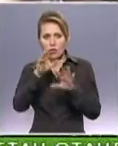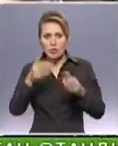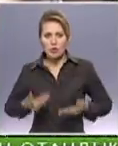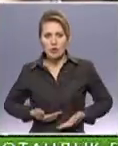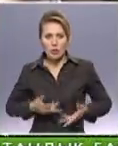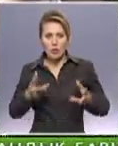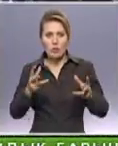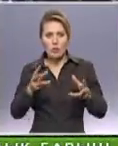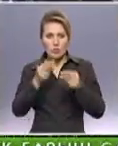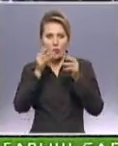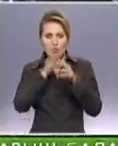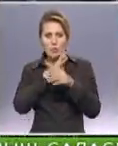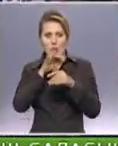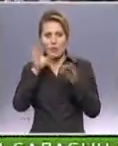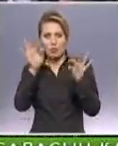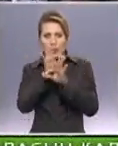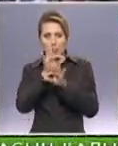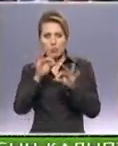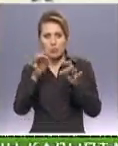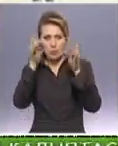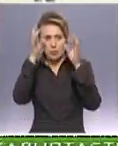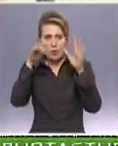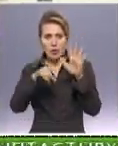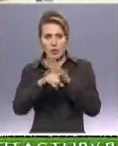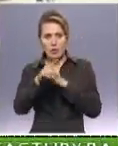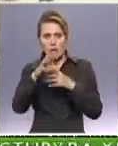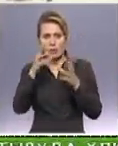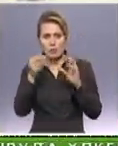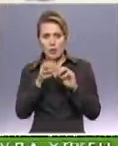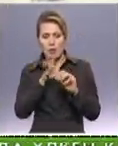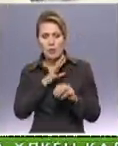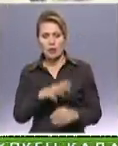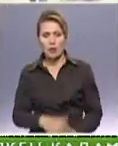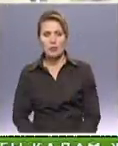Бұдан соң ән жыр басталып кетті. Осы